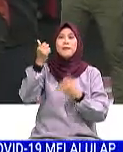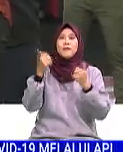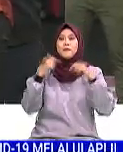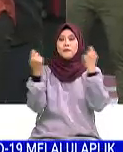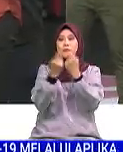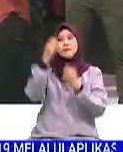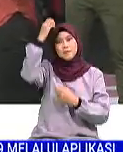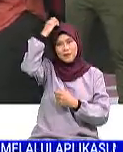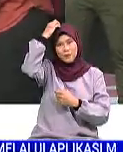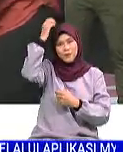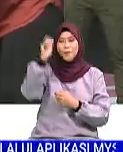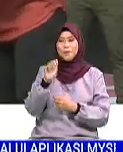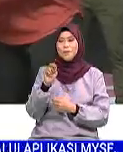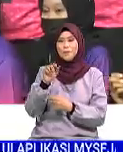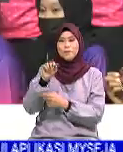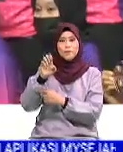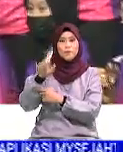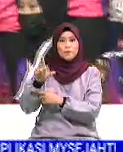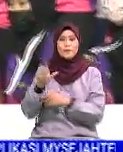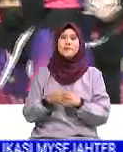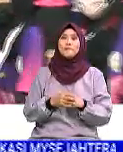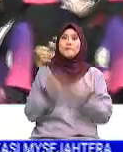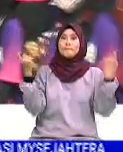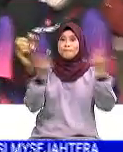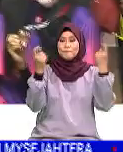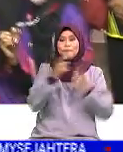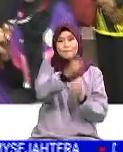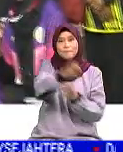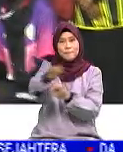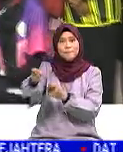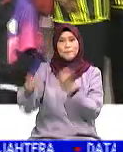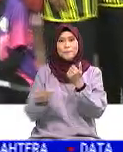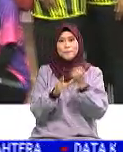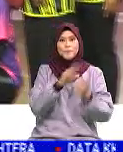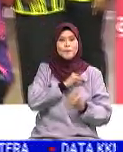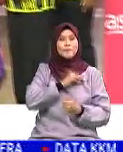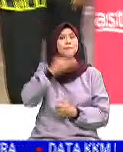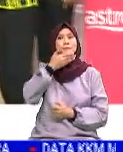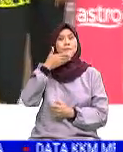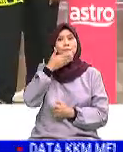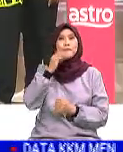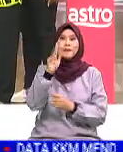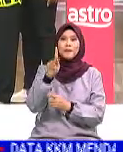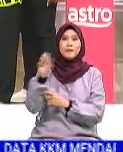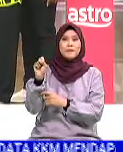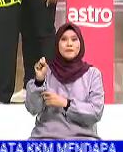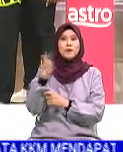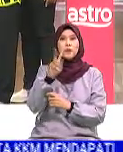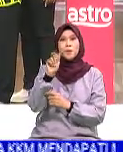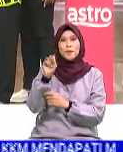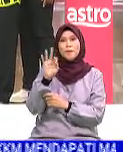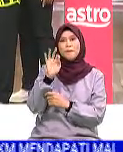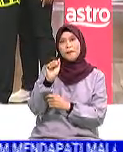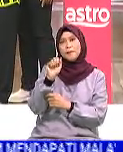pasukan Selangor Angels. Majlis penyampaian hadiah disempurnakan oleh Timbalan Menteri Belia dan Sukan, Puan Faisal Wan Ahmad